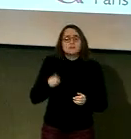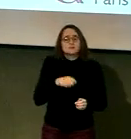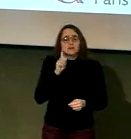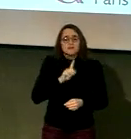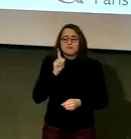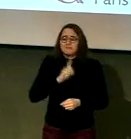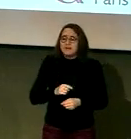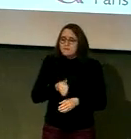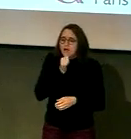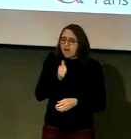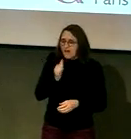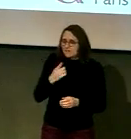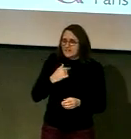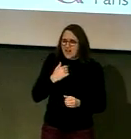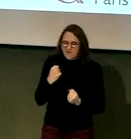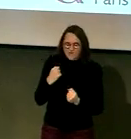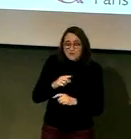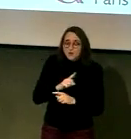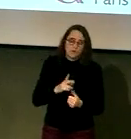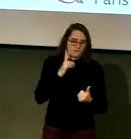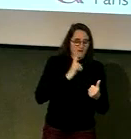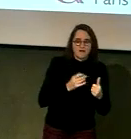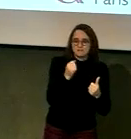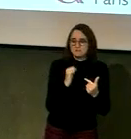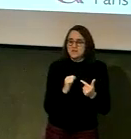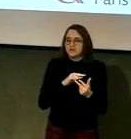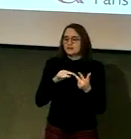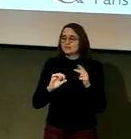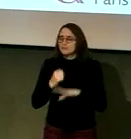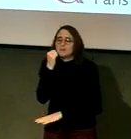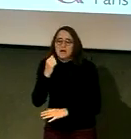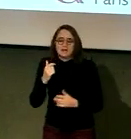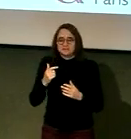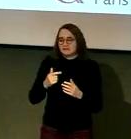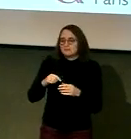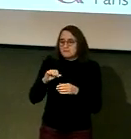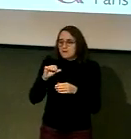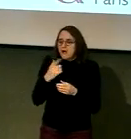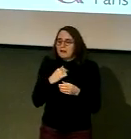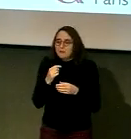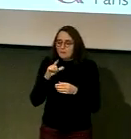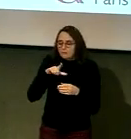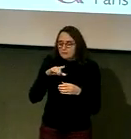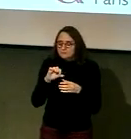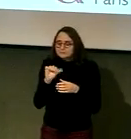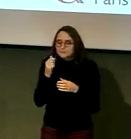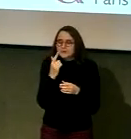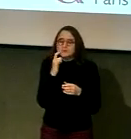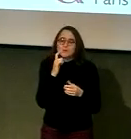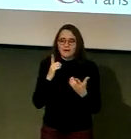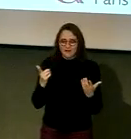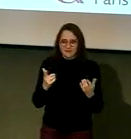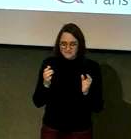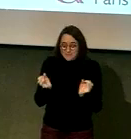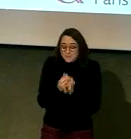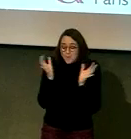consomment jamais d'alcool fort. C'est du vin, la bière, les liqueurs, les champagnes. Ils sont en contexte festif, récréatif et